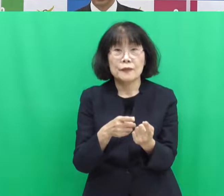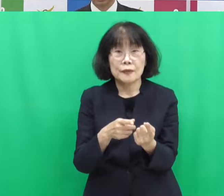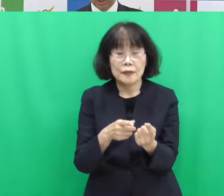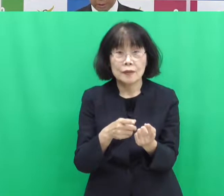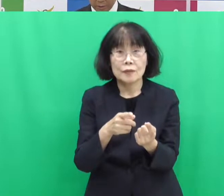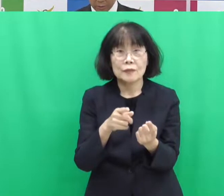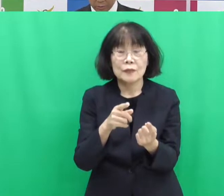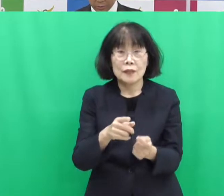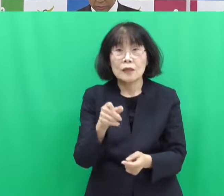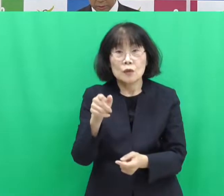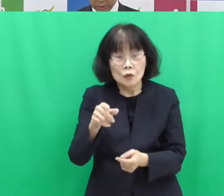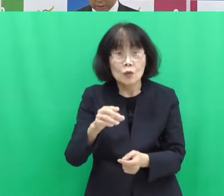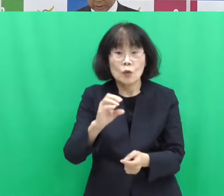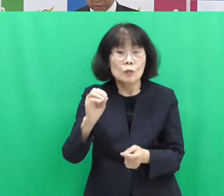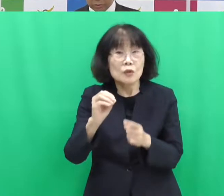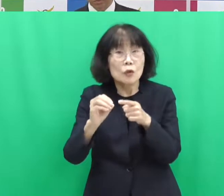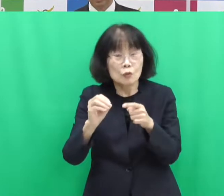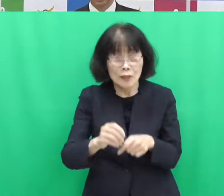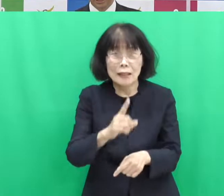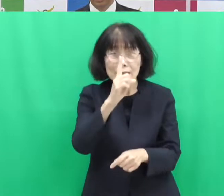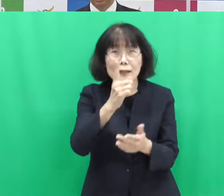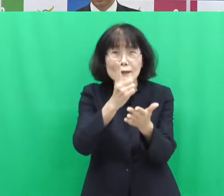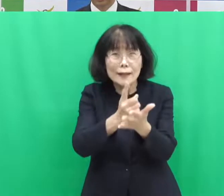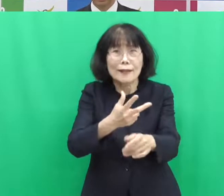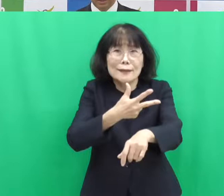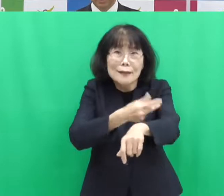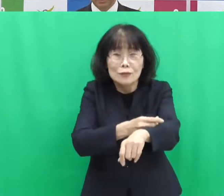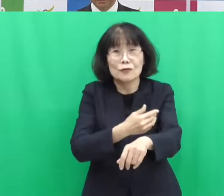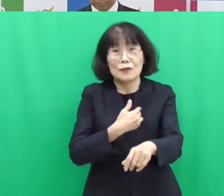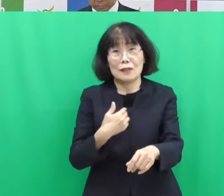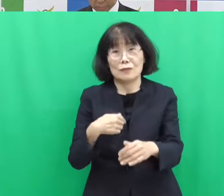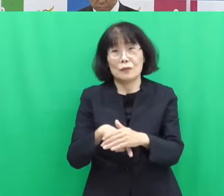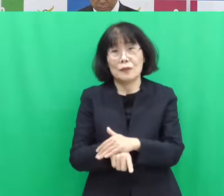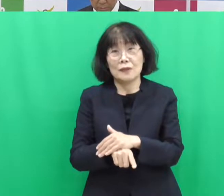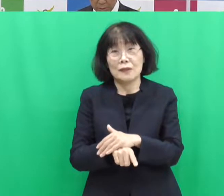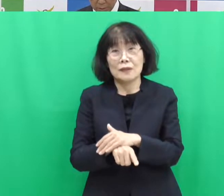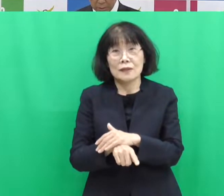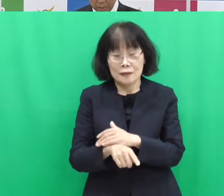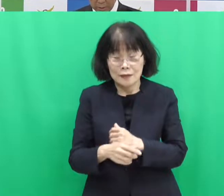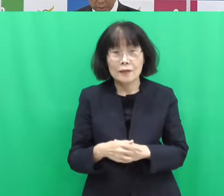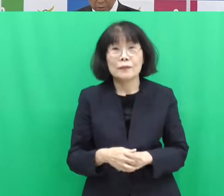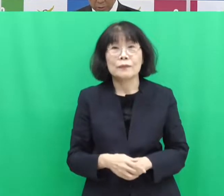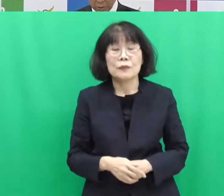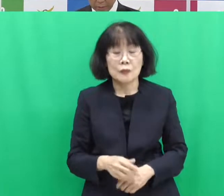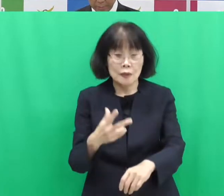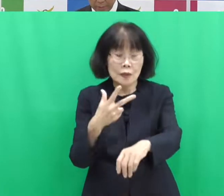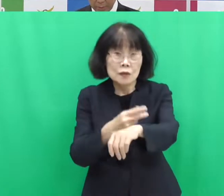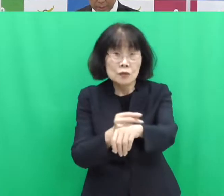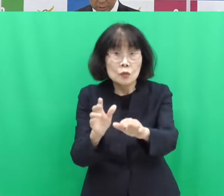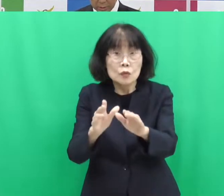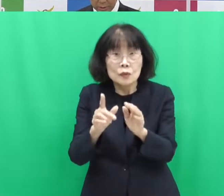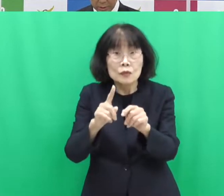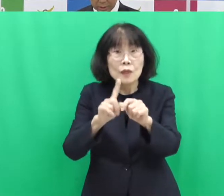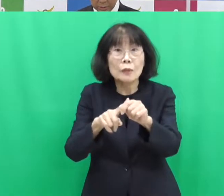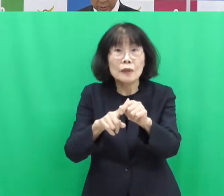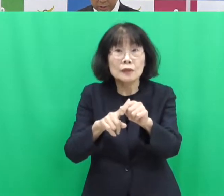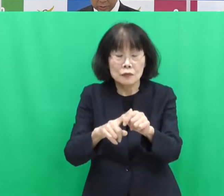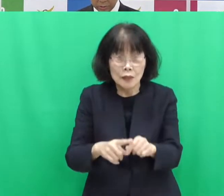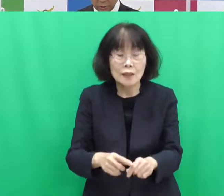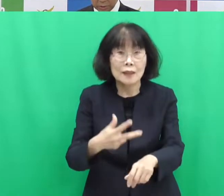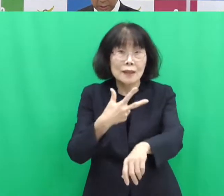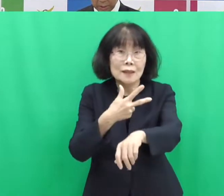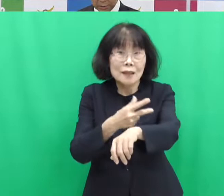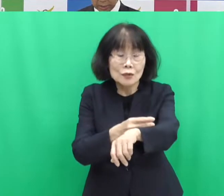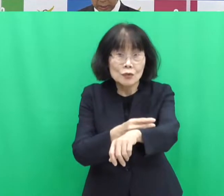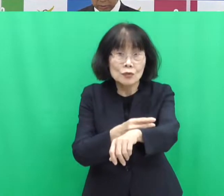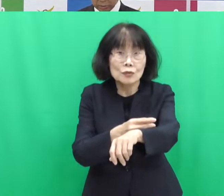接種することができるということになります。 接種を受けるためには、接種回数に